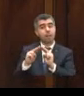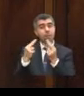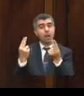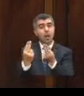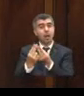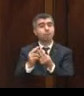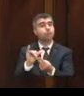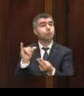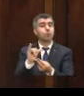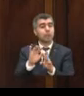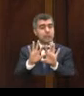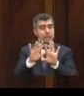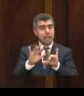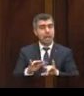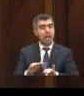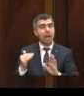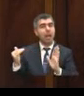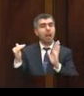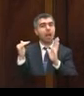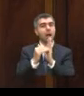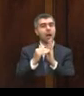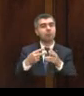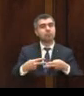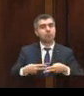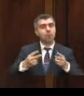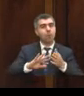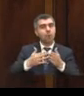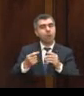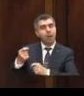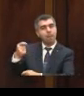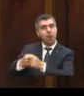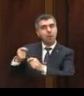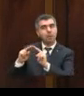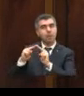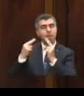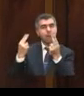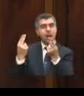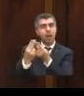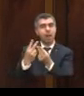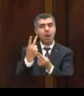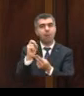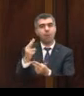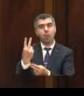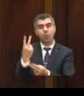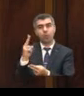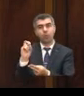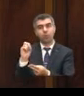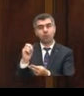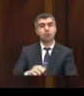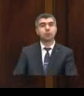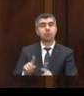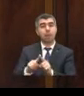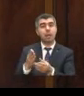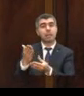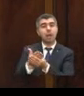هذه الأزمة في تقريره الأخير حول آفاق الاقتصاد العالمي 2020 بأنها سبب